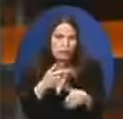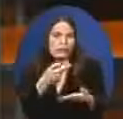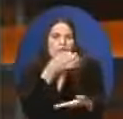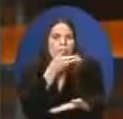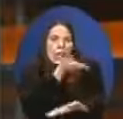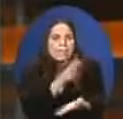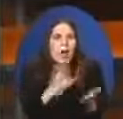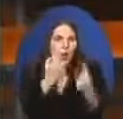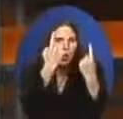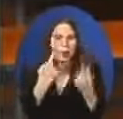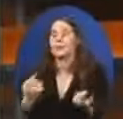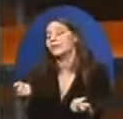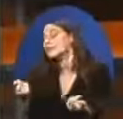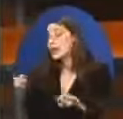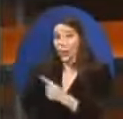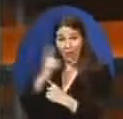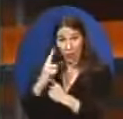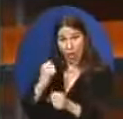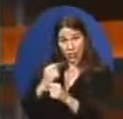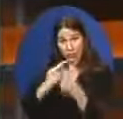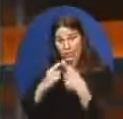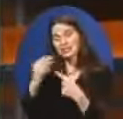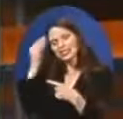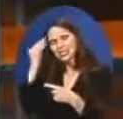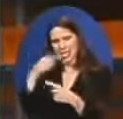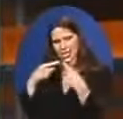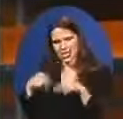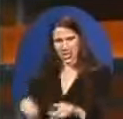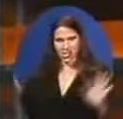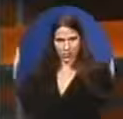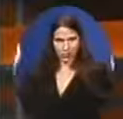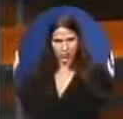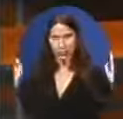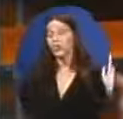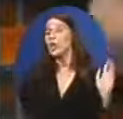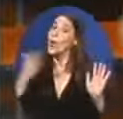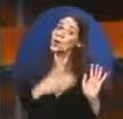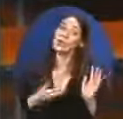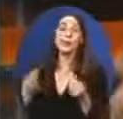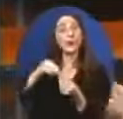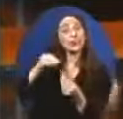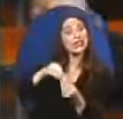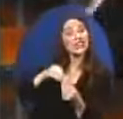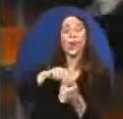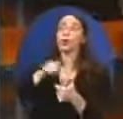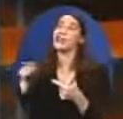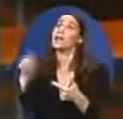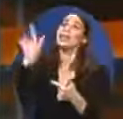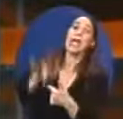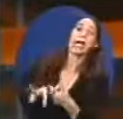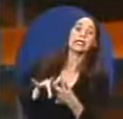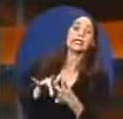יבואו לנהל מסע ומתן, נזכיר להם את השיחה הזאת. Okay. כשהם יבואו לנהל מסע ומתן קואליציוני, והם יוצאים פתאום תוספות, והם